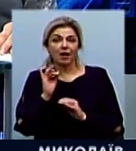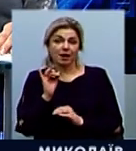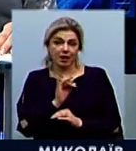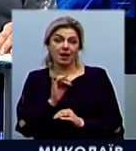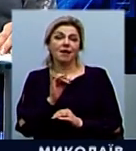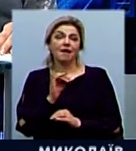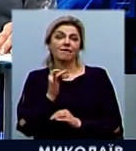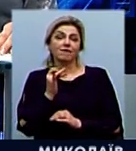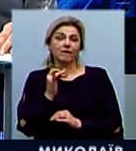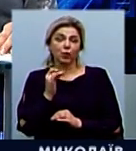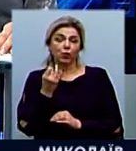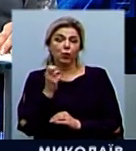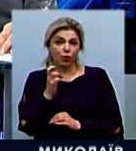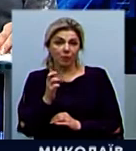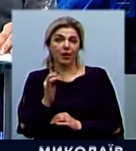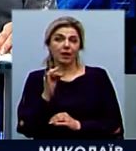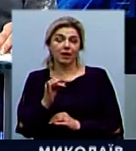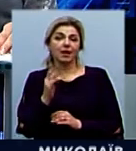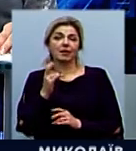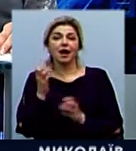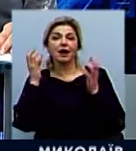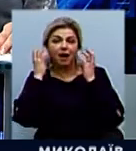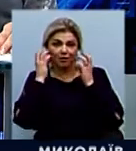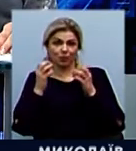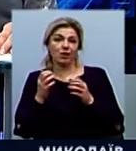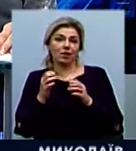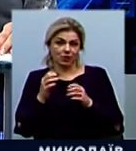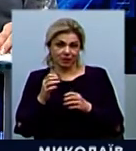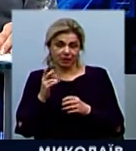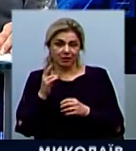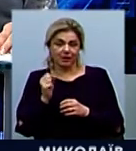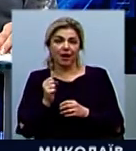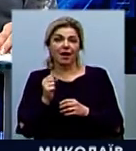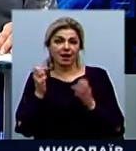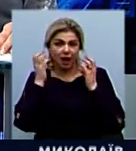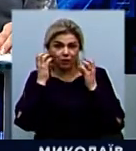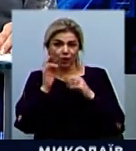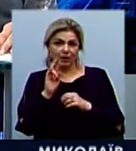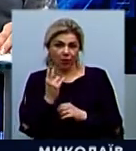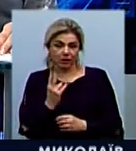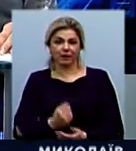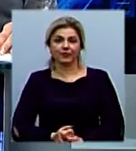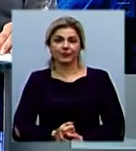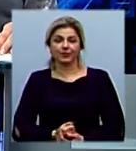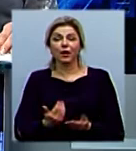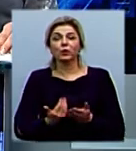Миколаїв, на YouTube-каналі та слухайте на хвилях Українського радіо Миколаїв, частота 92 FM.